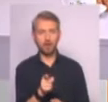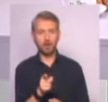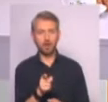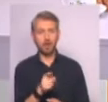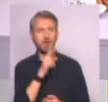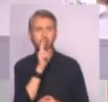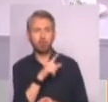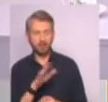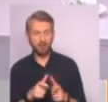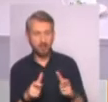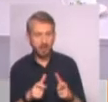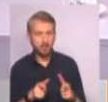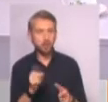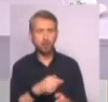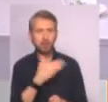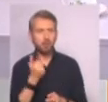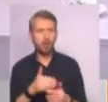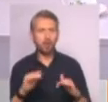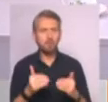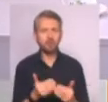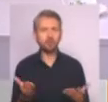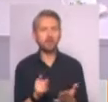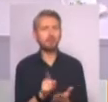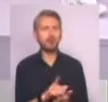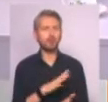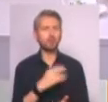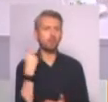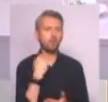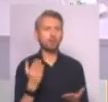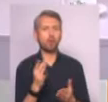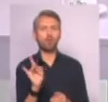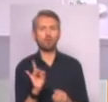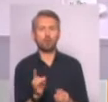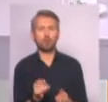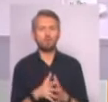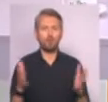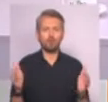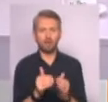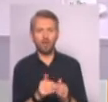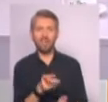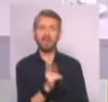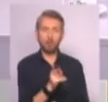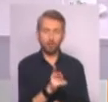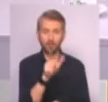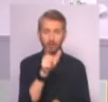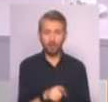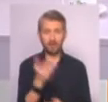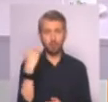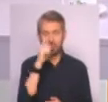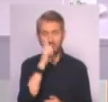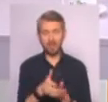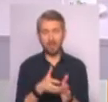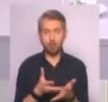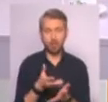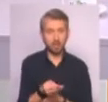квитанції, причому немає обмеження, в якій має бути борг, в якому розмірі. 2 копійки копійки в квитанції людина за попередній місяць не